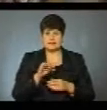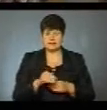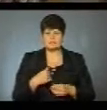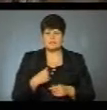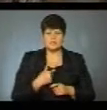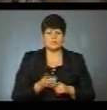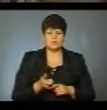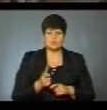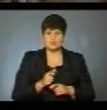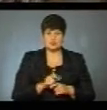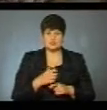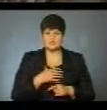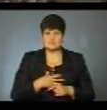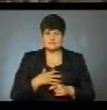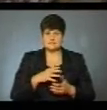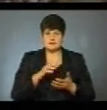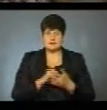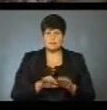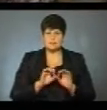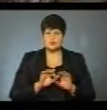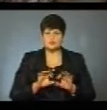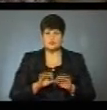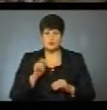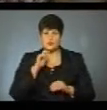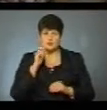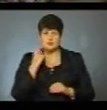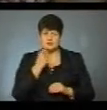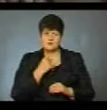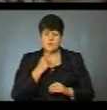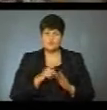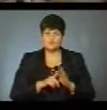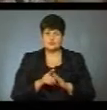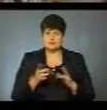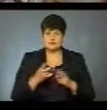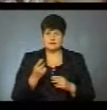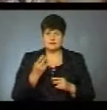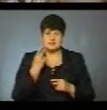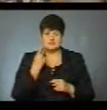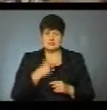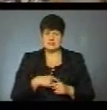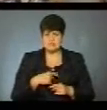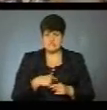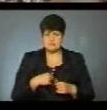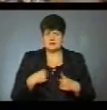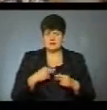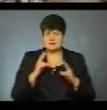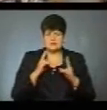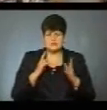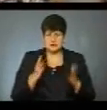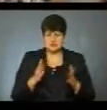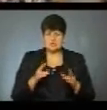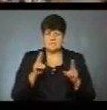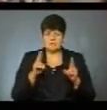дуже важливо займатися просвітництвом української мови, а починати треба завжди з себе. Не знаючи